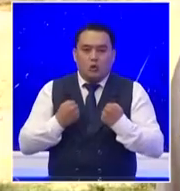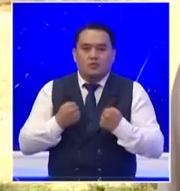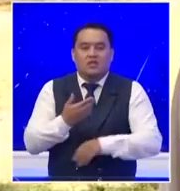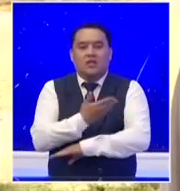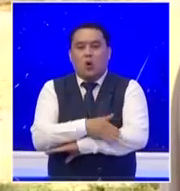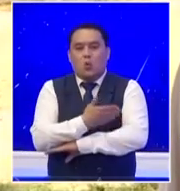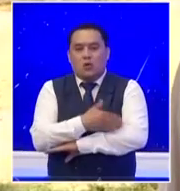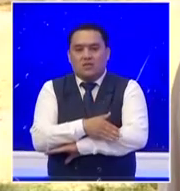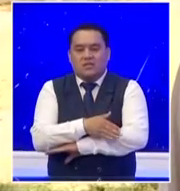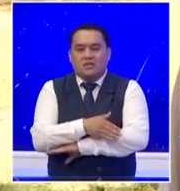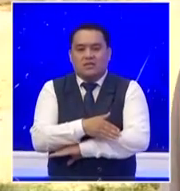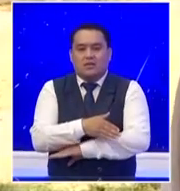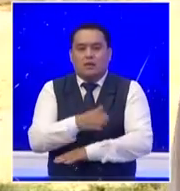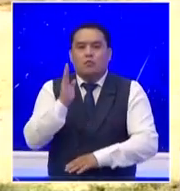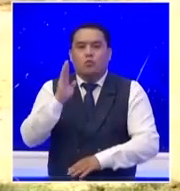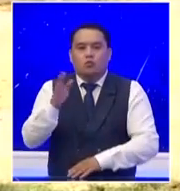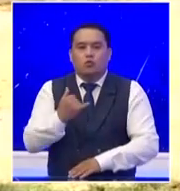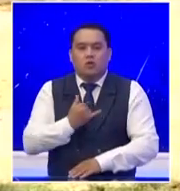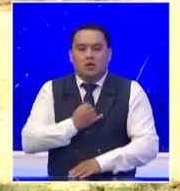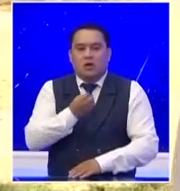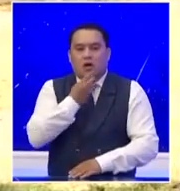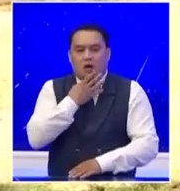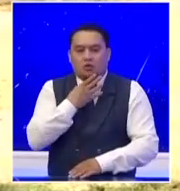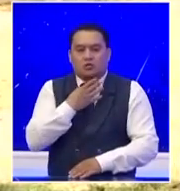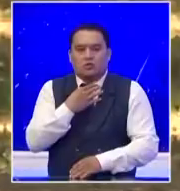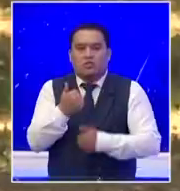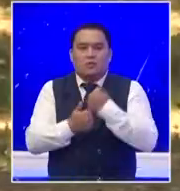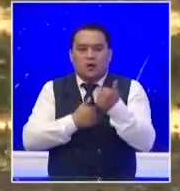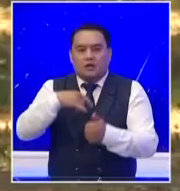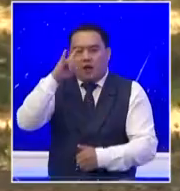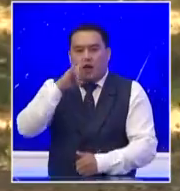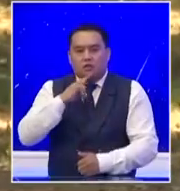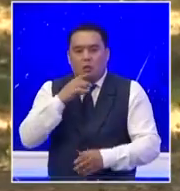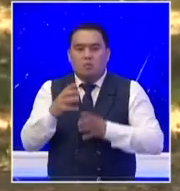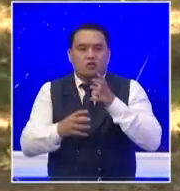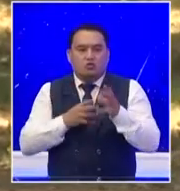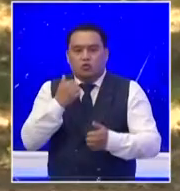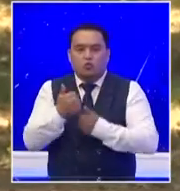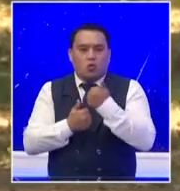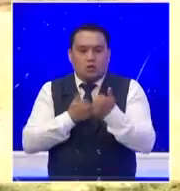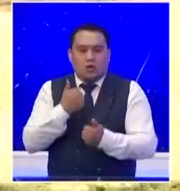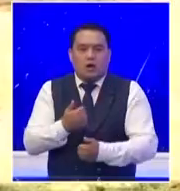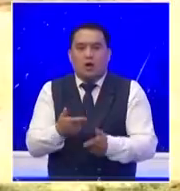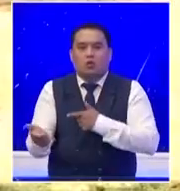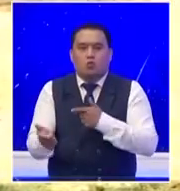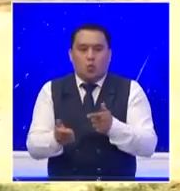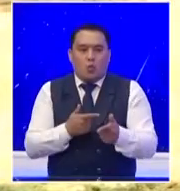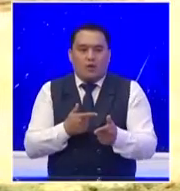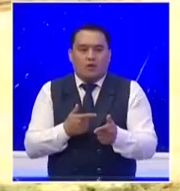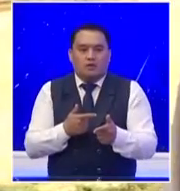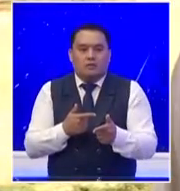Ну, впереди есть хорошие старты, чемпионаты Казахстана, международные турниры. Готовимся. Ну, они